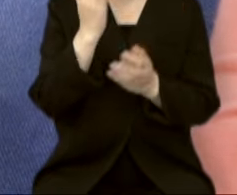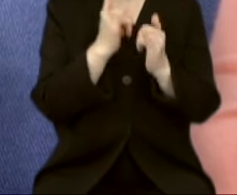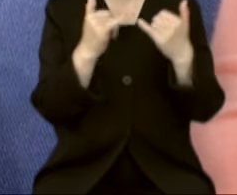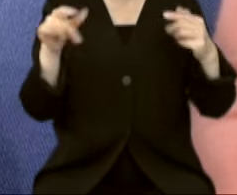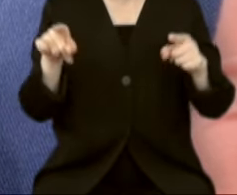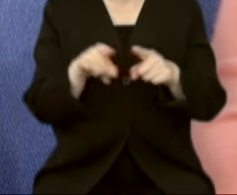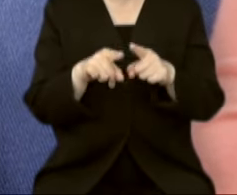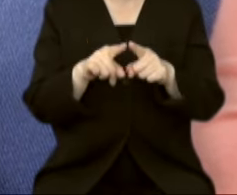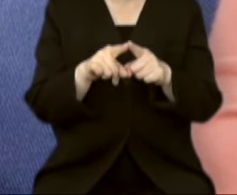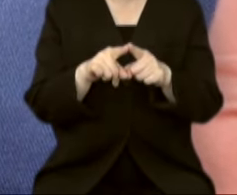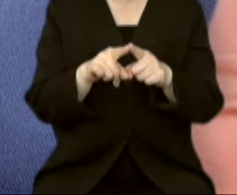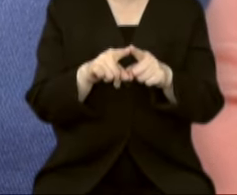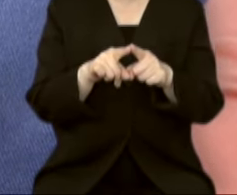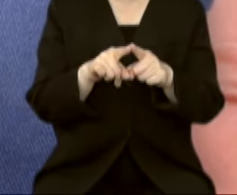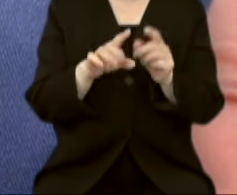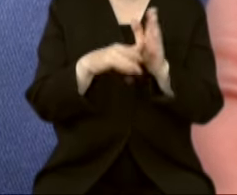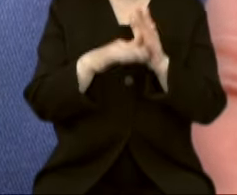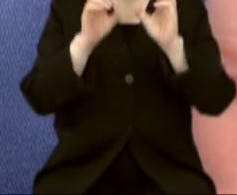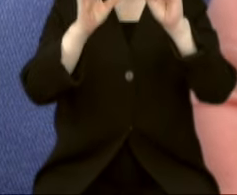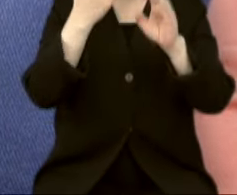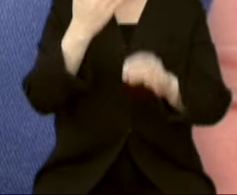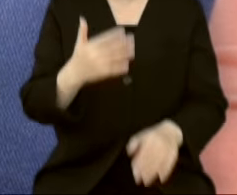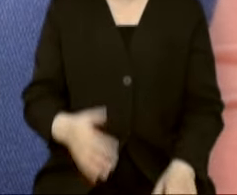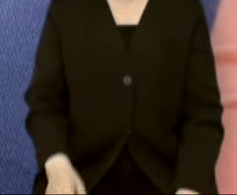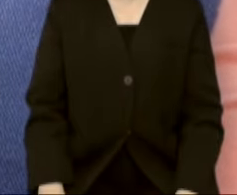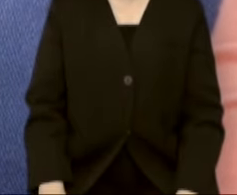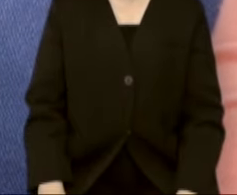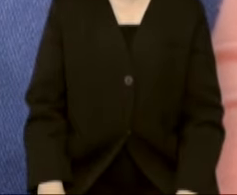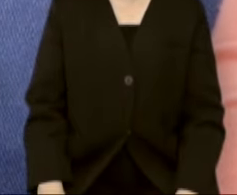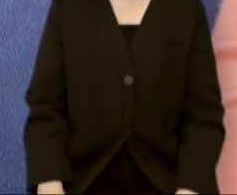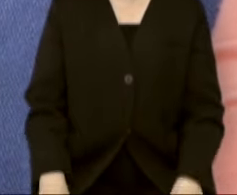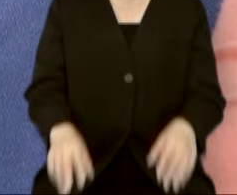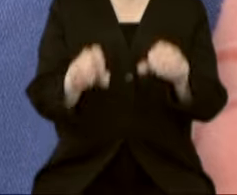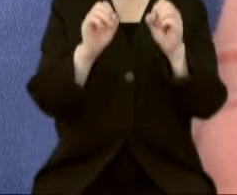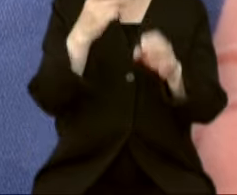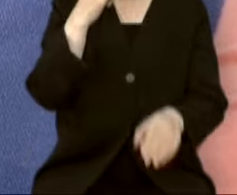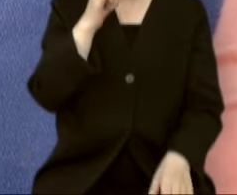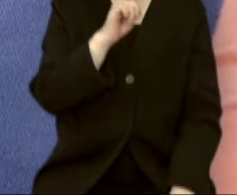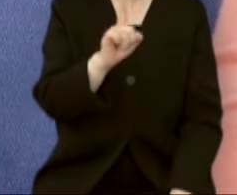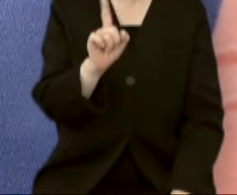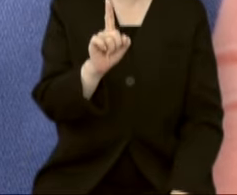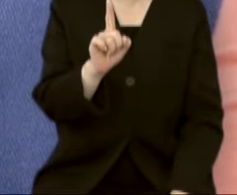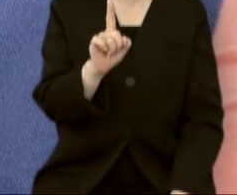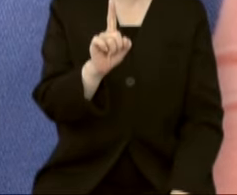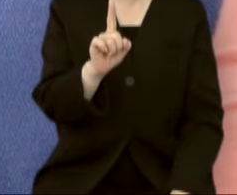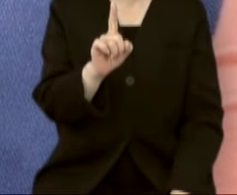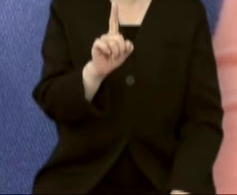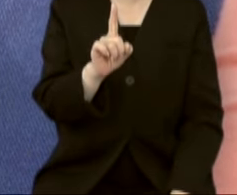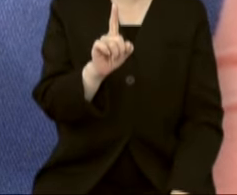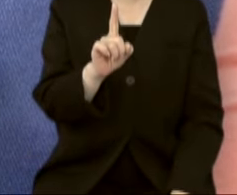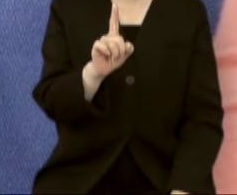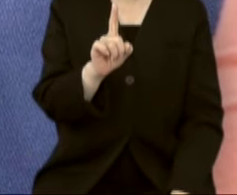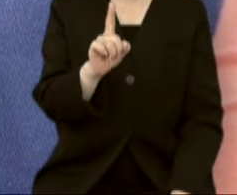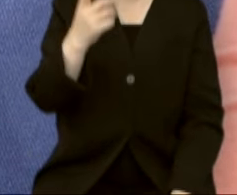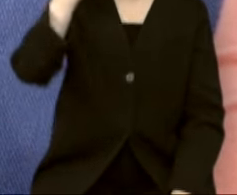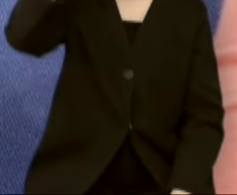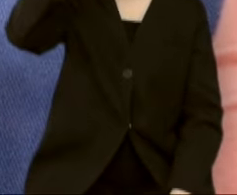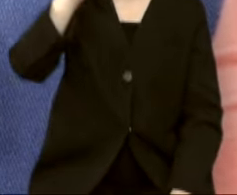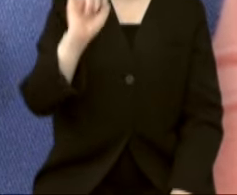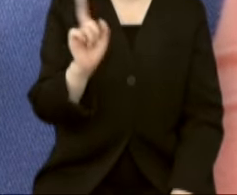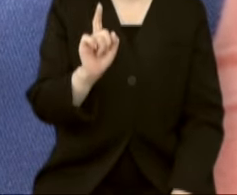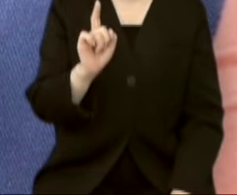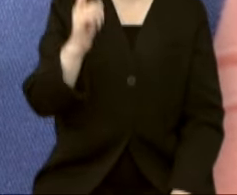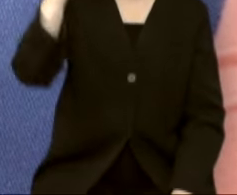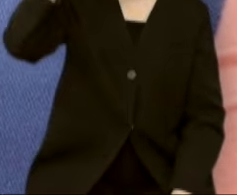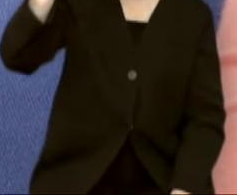젊은이들이 같이도 그때 제가 전도도 했었어요. 네. 그래서 전도한 다음에 아까 얘기하는 것은 그 꿈을 꿨어요. 네. 그러나